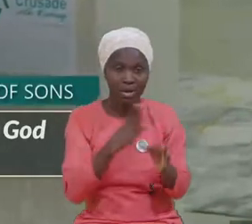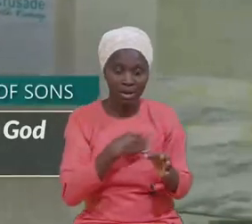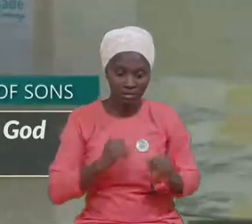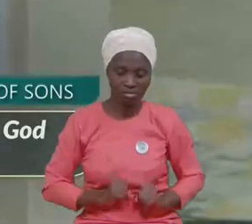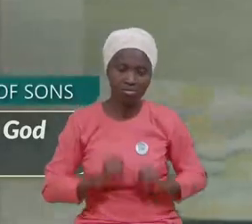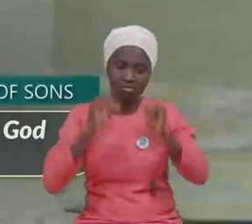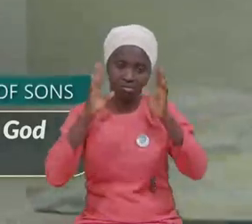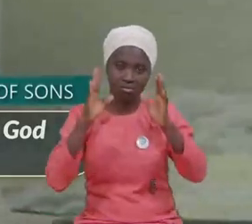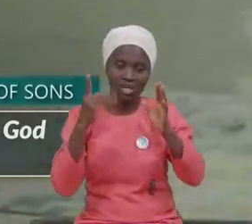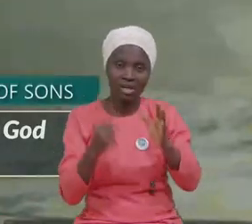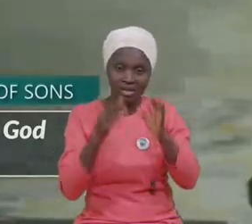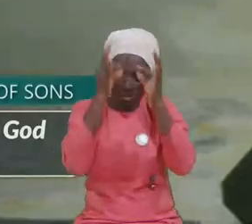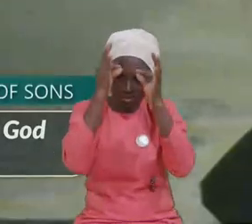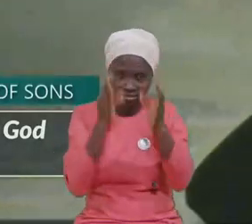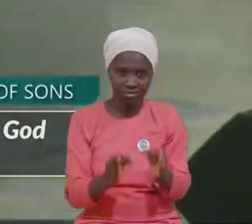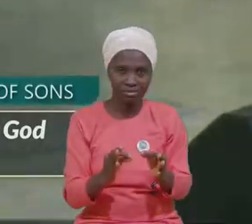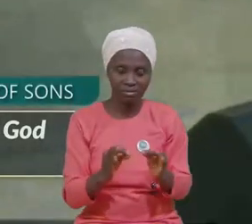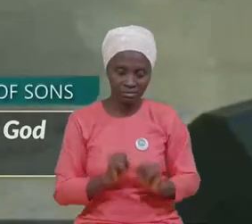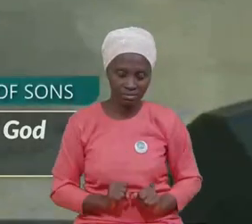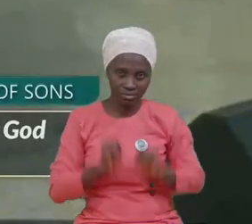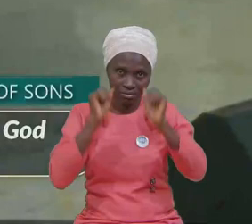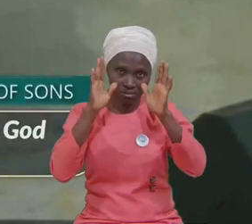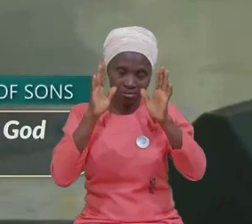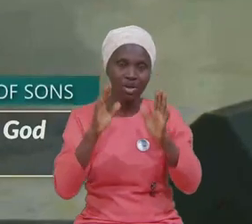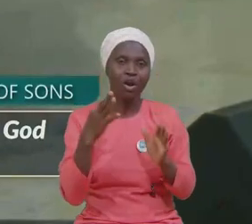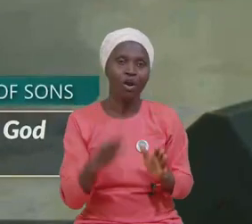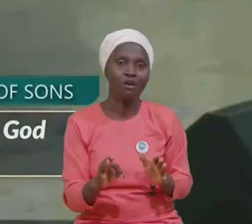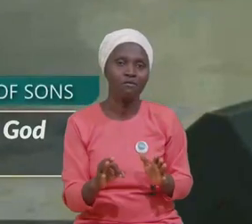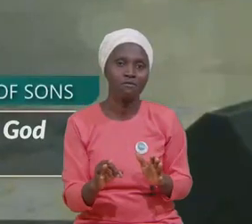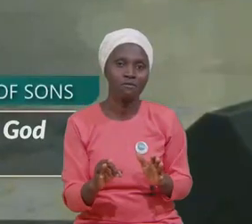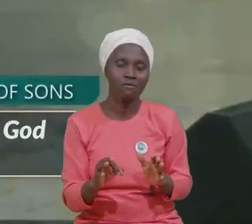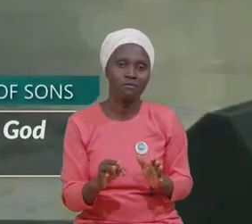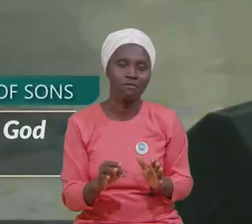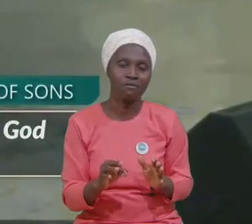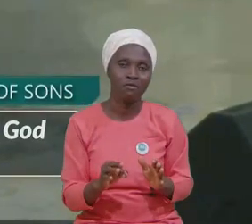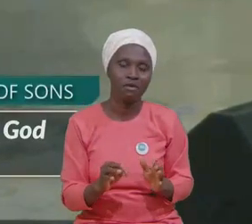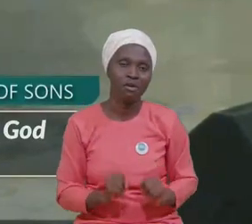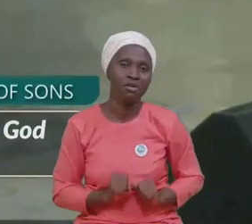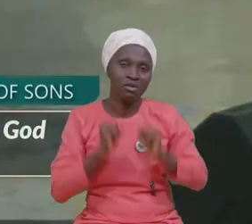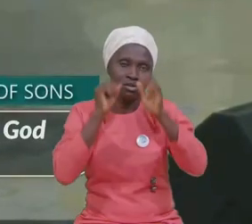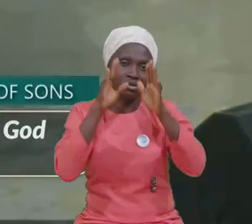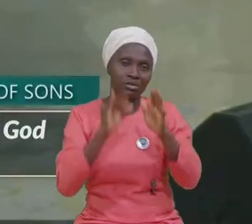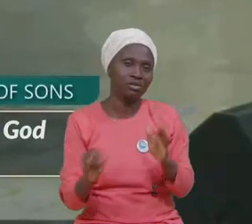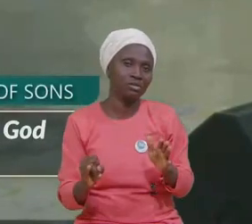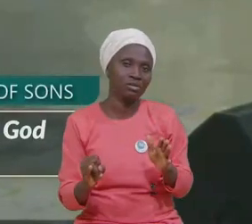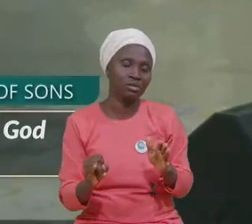décision et l'engagement. L'engagement décisif des fils de Dieu soumis.